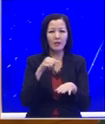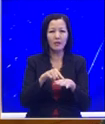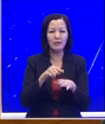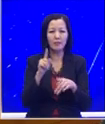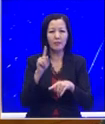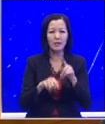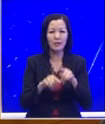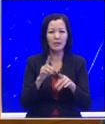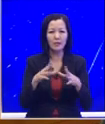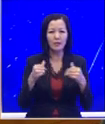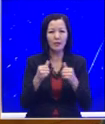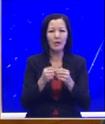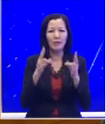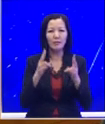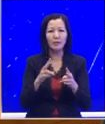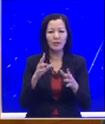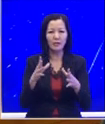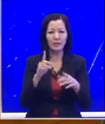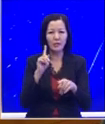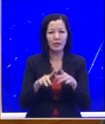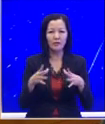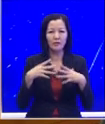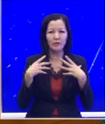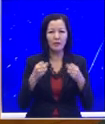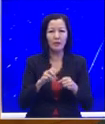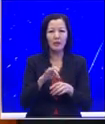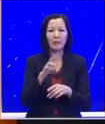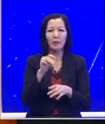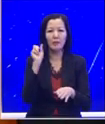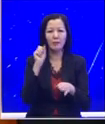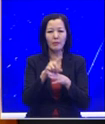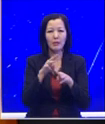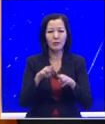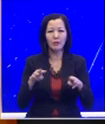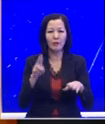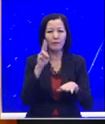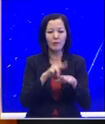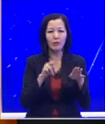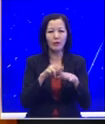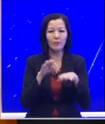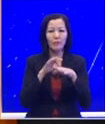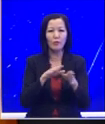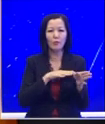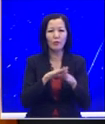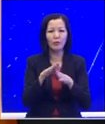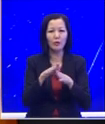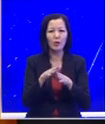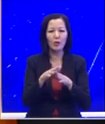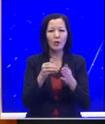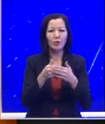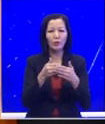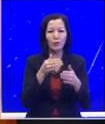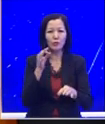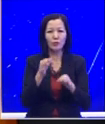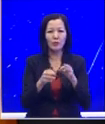погибших, а пострадавшим пожелал скорейшего выздоровления. Также Аскар Мамин поручил Министерству внутренних дел провести полное досудебное расследование